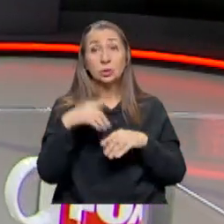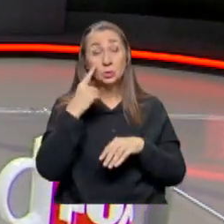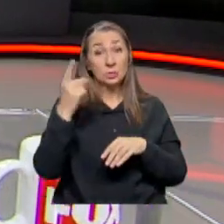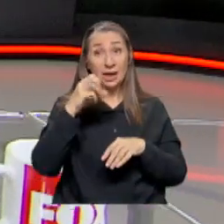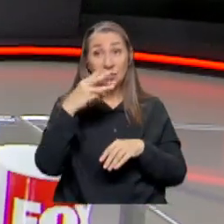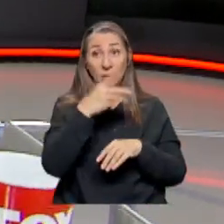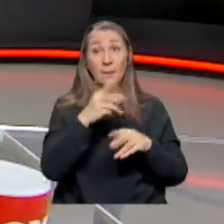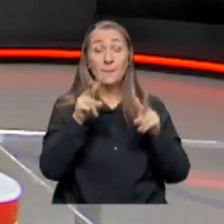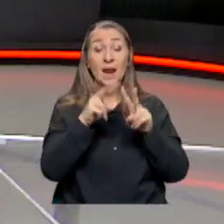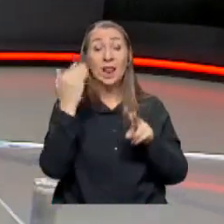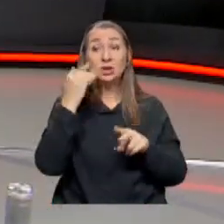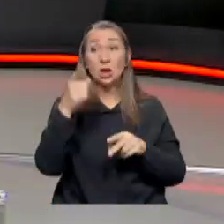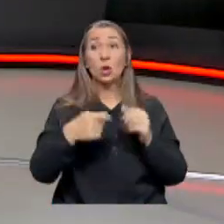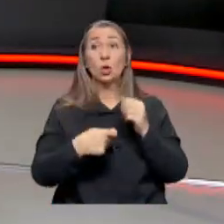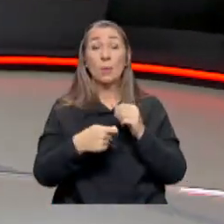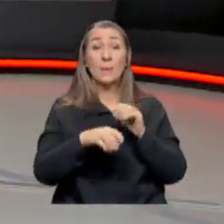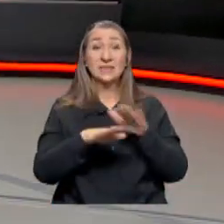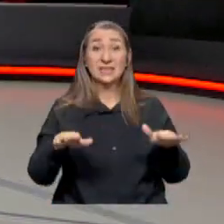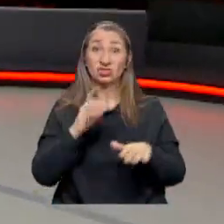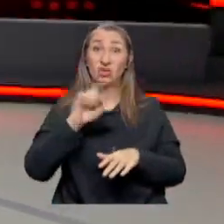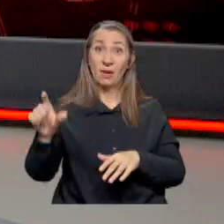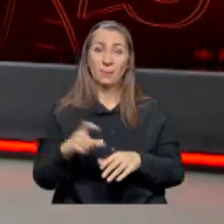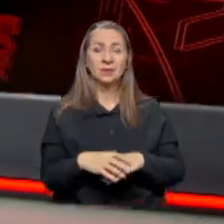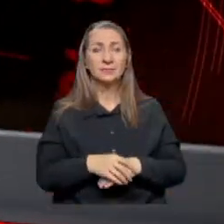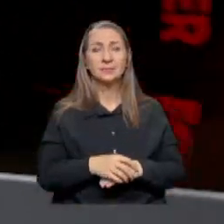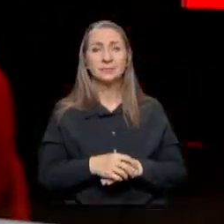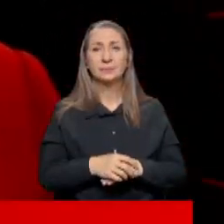Cumhurbaşkanı Erdoğan'dan Meral Akşener'e kumar masası cevabı.